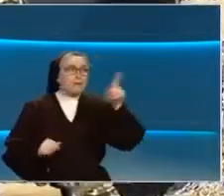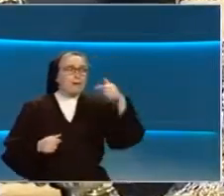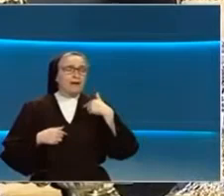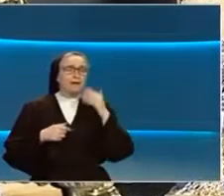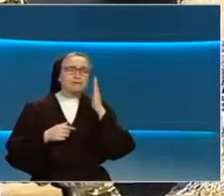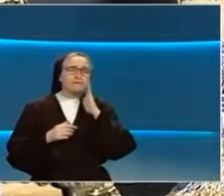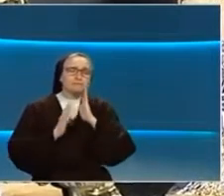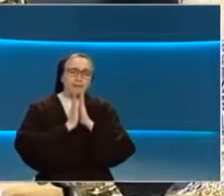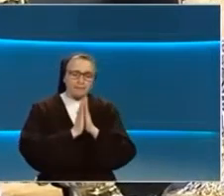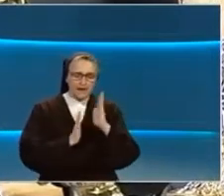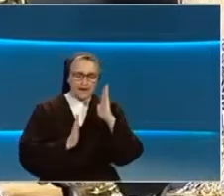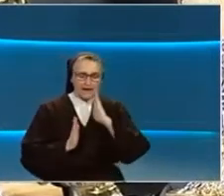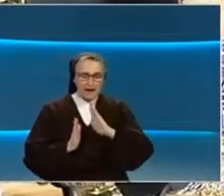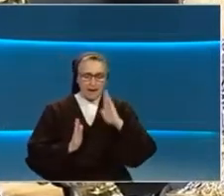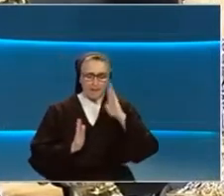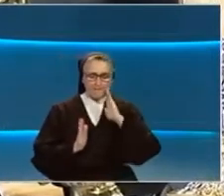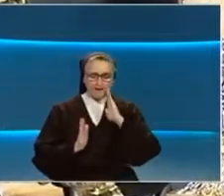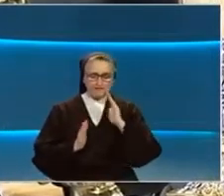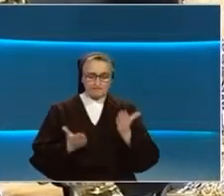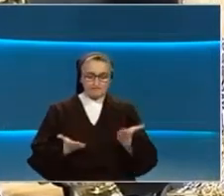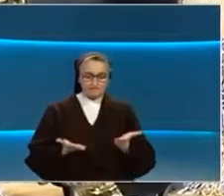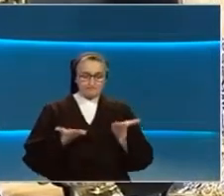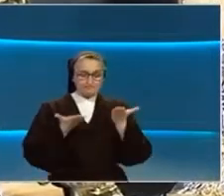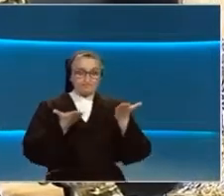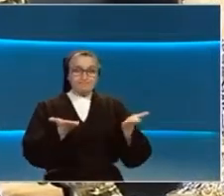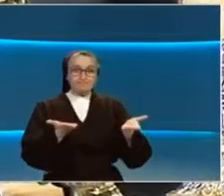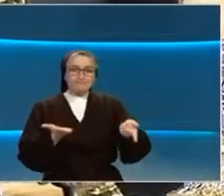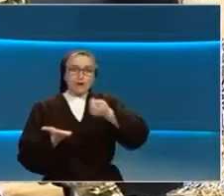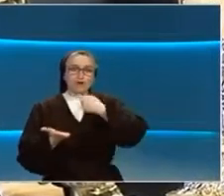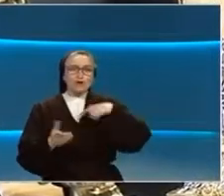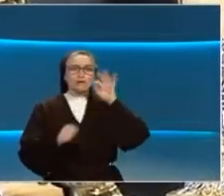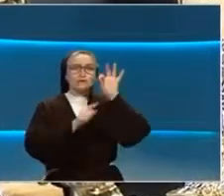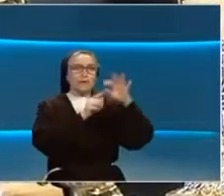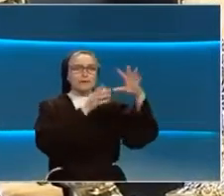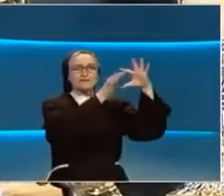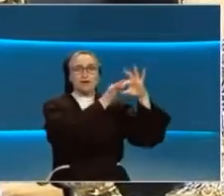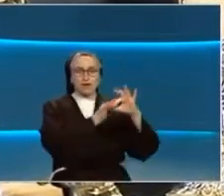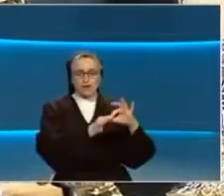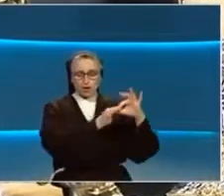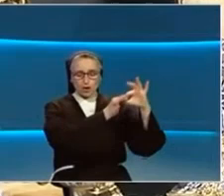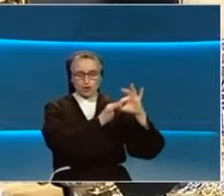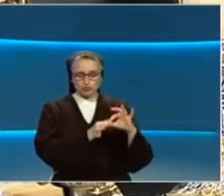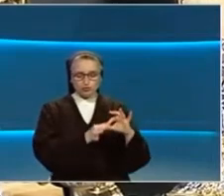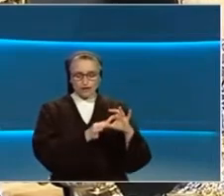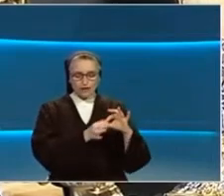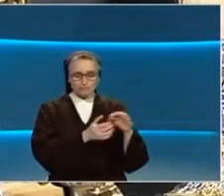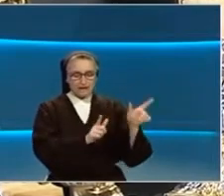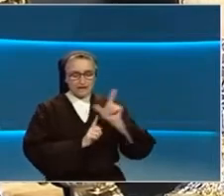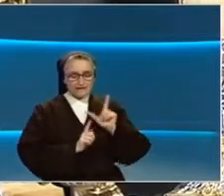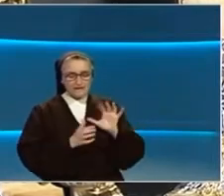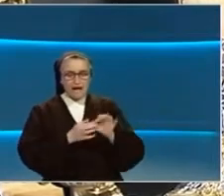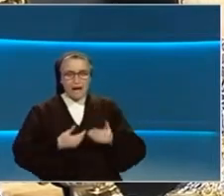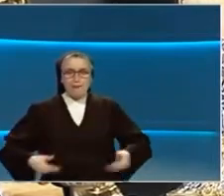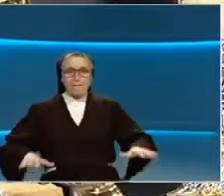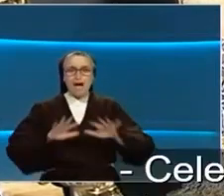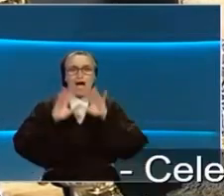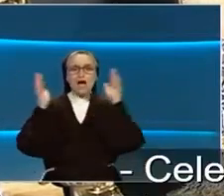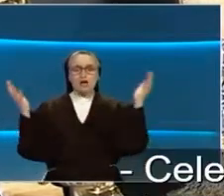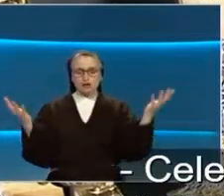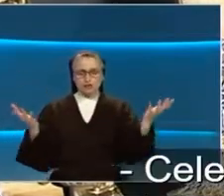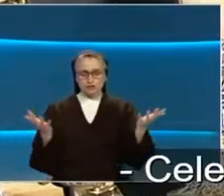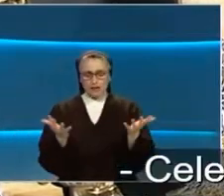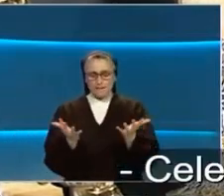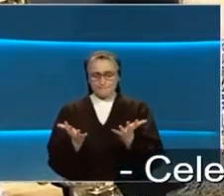Memore sigitur Domine, eius nemphili tui salutifere passionis, nec non mirabil